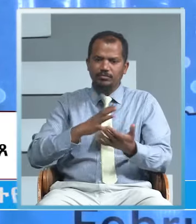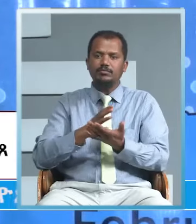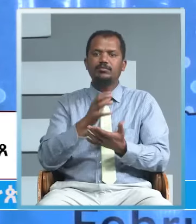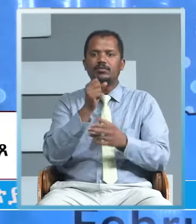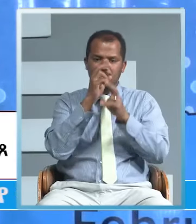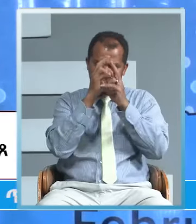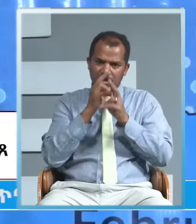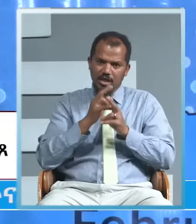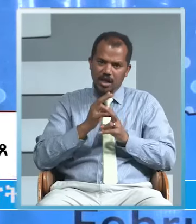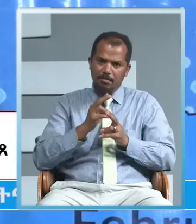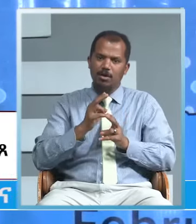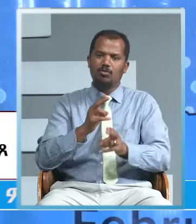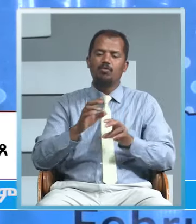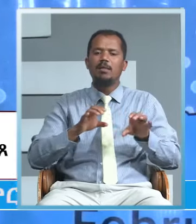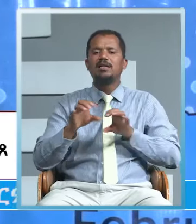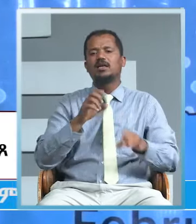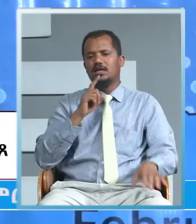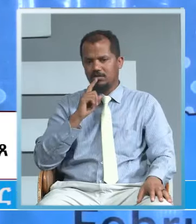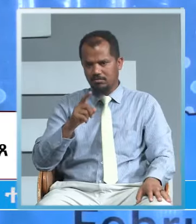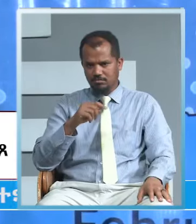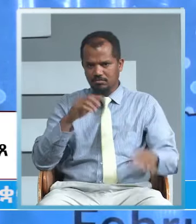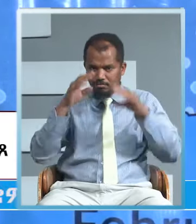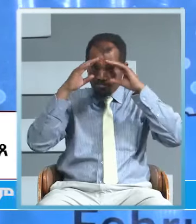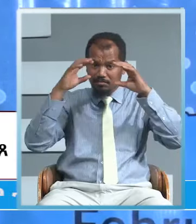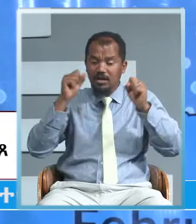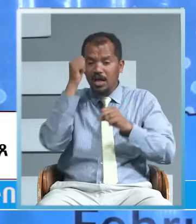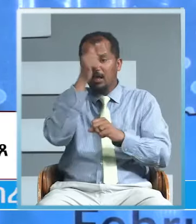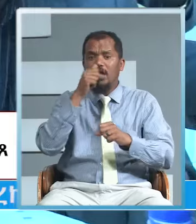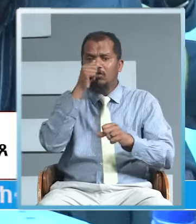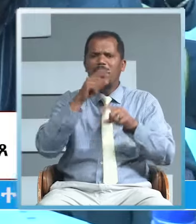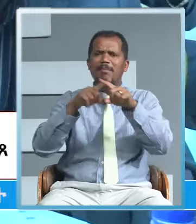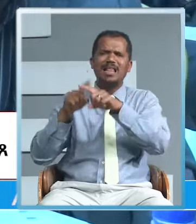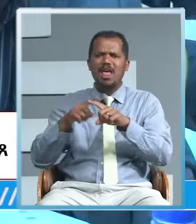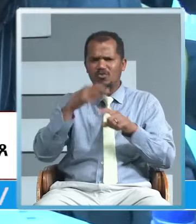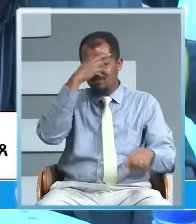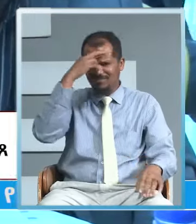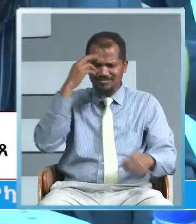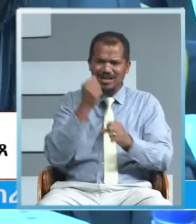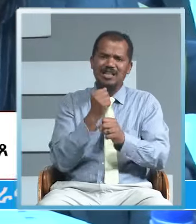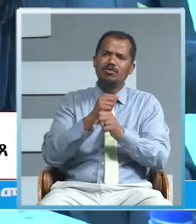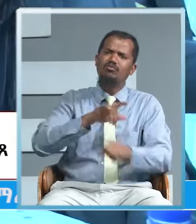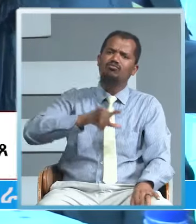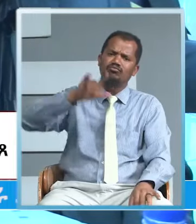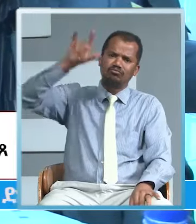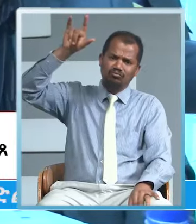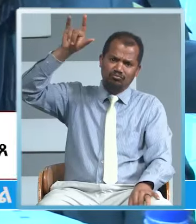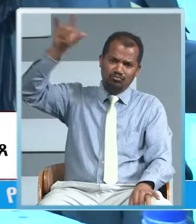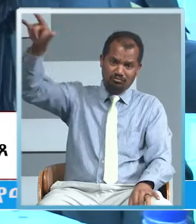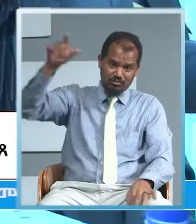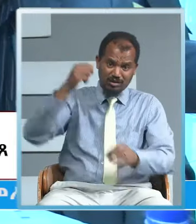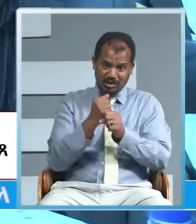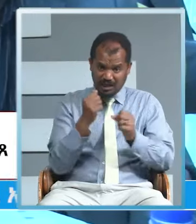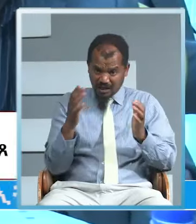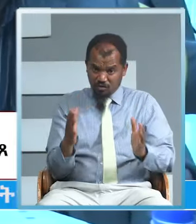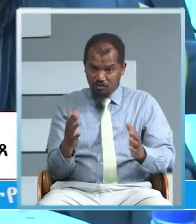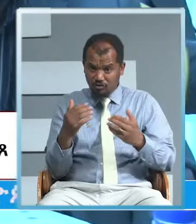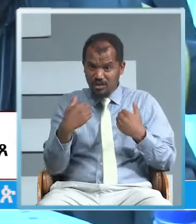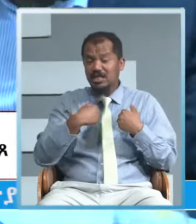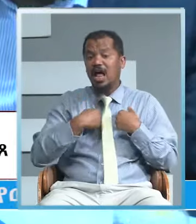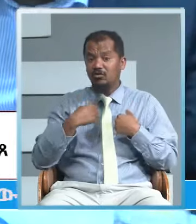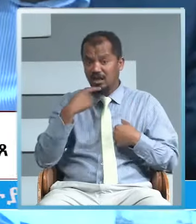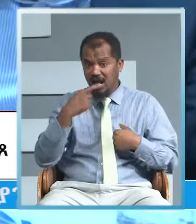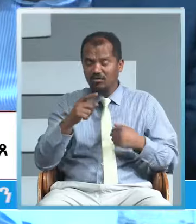መብቶች እንዲከበሩ ማድረግ ነው ፕሬዝዳንቱ ከኢትዮጵያ በተለያዩ ምክንያቶች ለስራ ወደ ውጪ ሀገራት የሚሄዱ ሰራተኞች